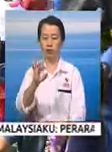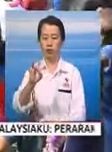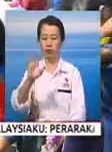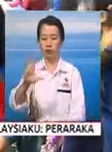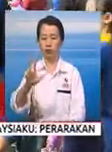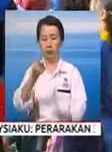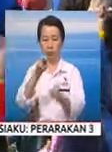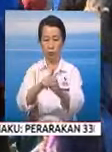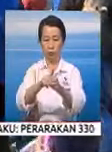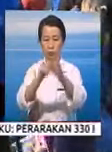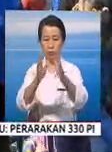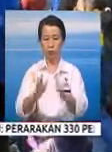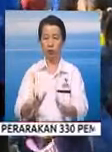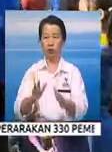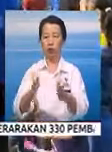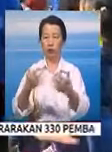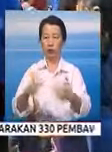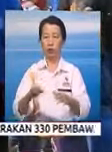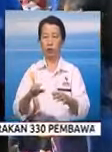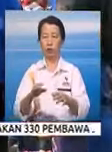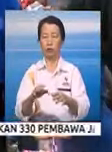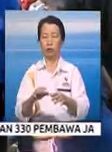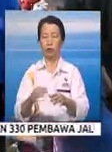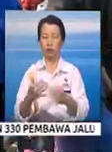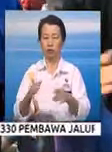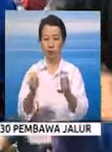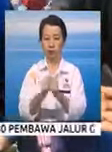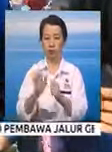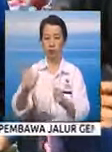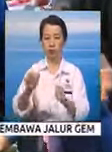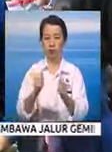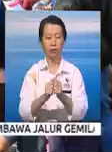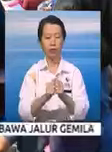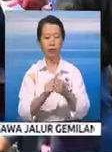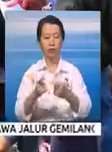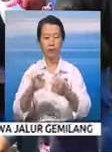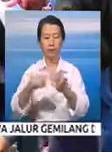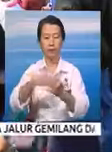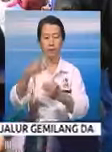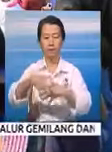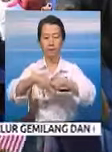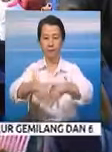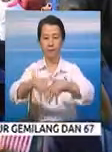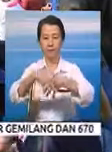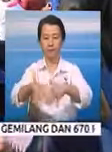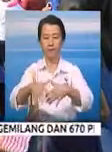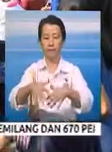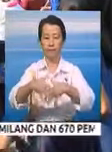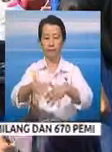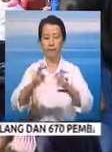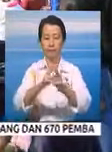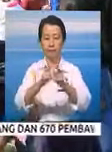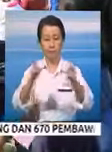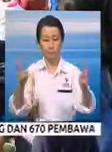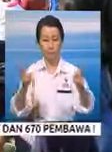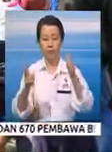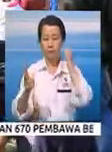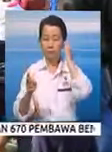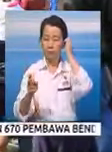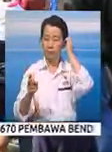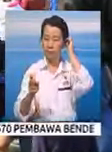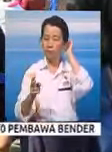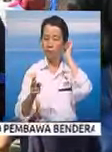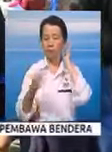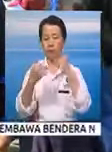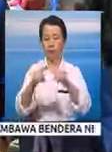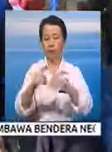14,885 peserta, ia semestinya menjadi salah satu acara perarakan atau perbarisan yang paling menarik di